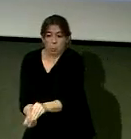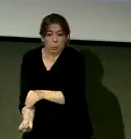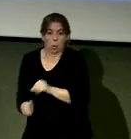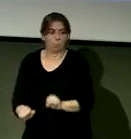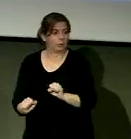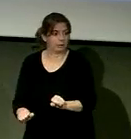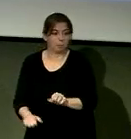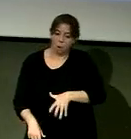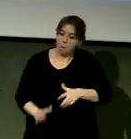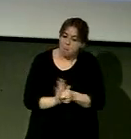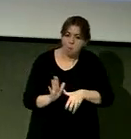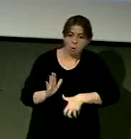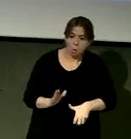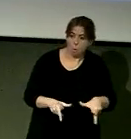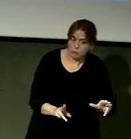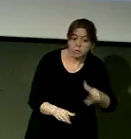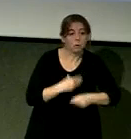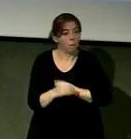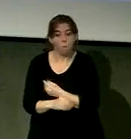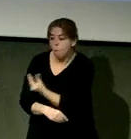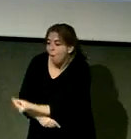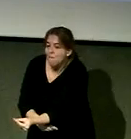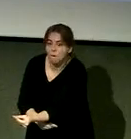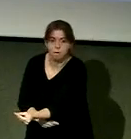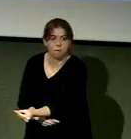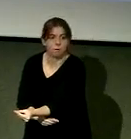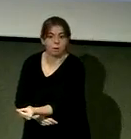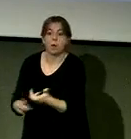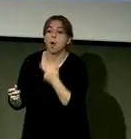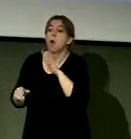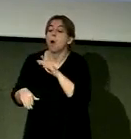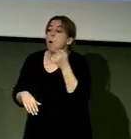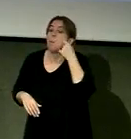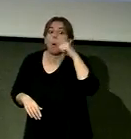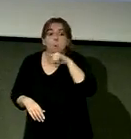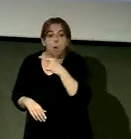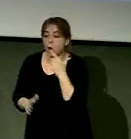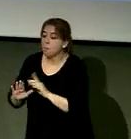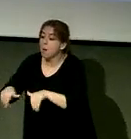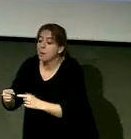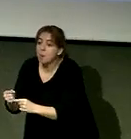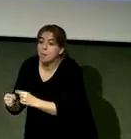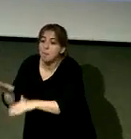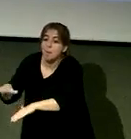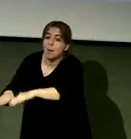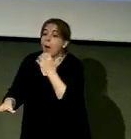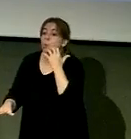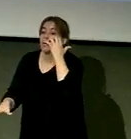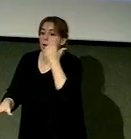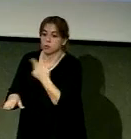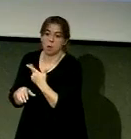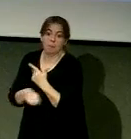pour éviter l'entrée dans les addictions, notamment durant l'adolescence. Je vous souhaite une belle journée d'échange et de